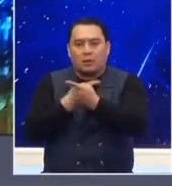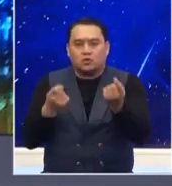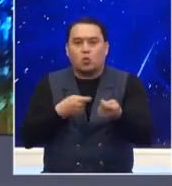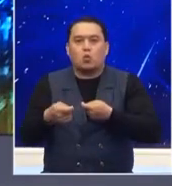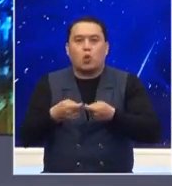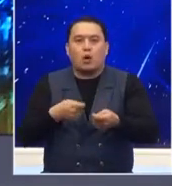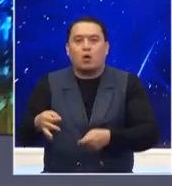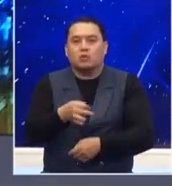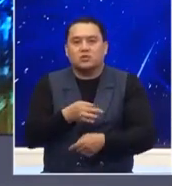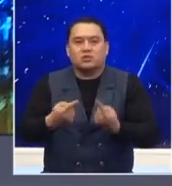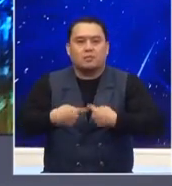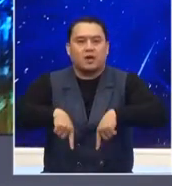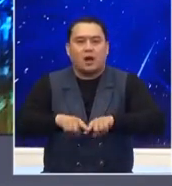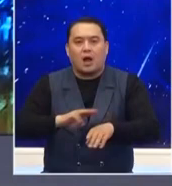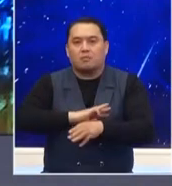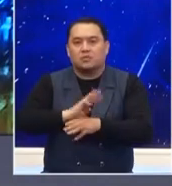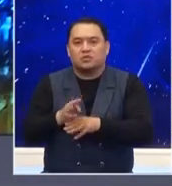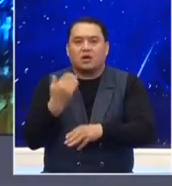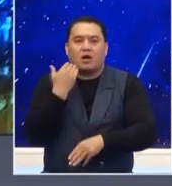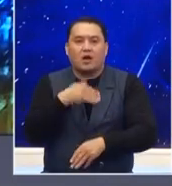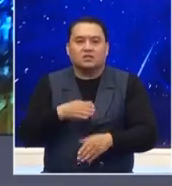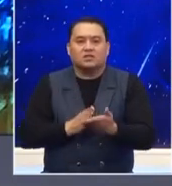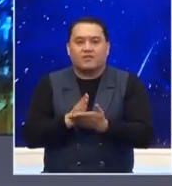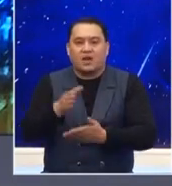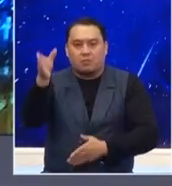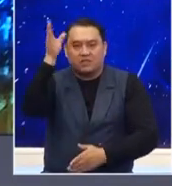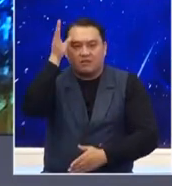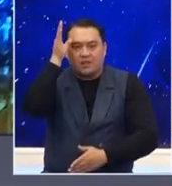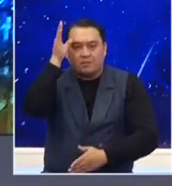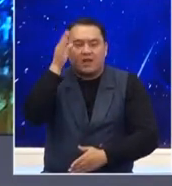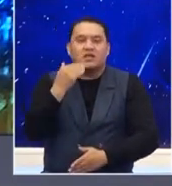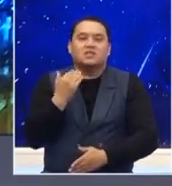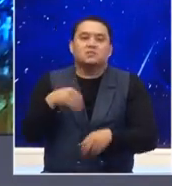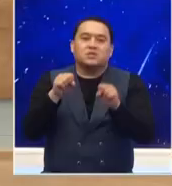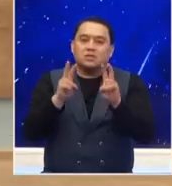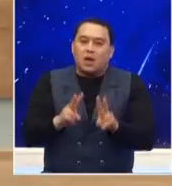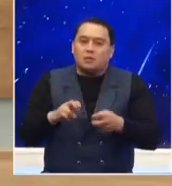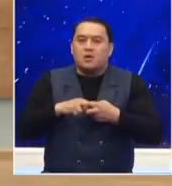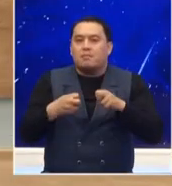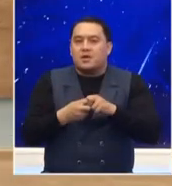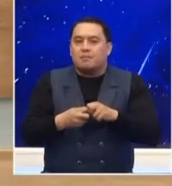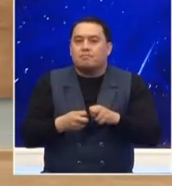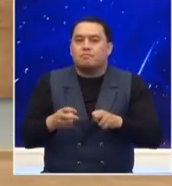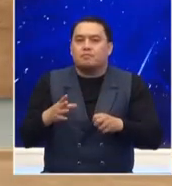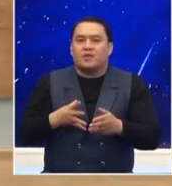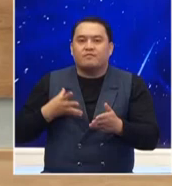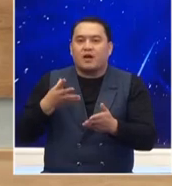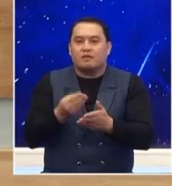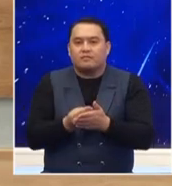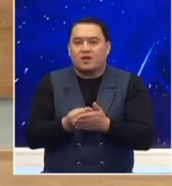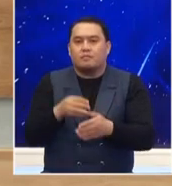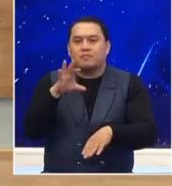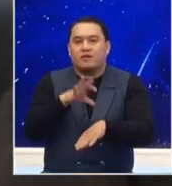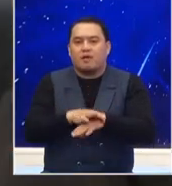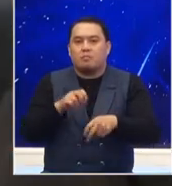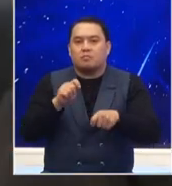руководитель областного департамента по обеспечению качества в сфере образования. По словам спикера, проблемы в выдаче положенных выплат они выявили в